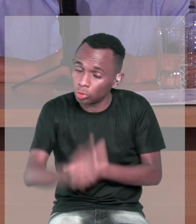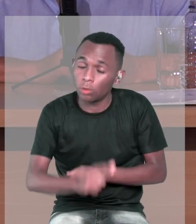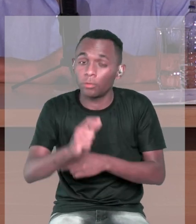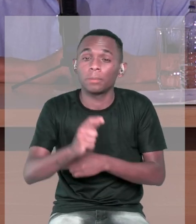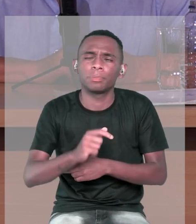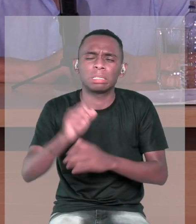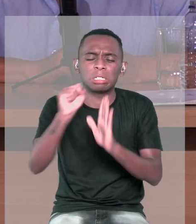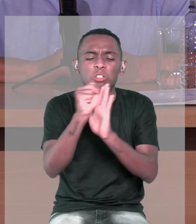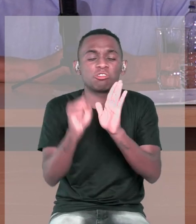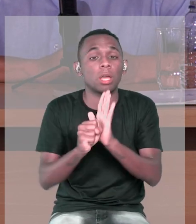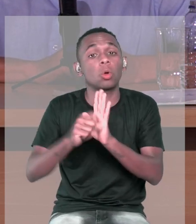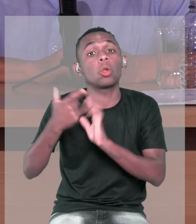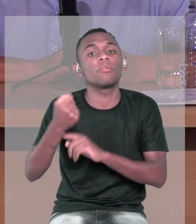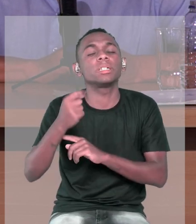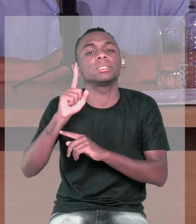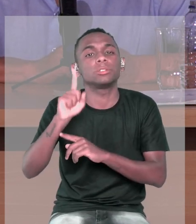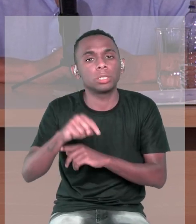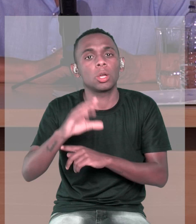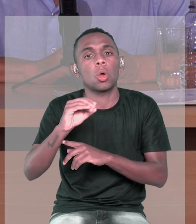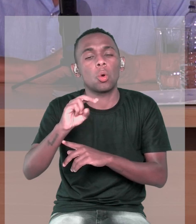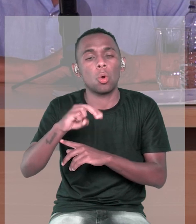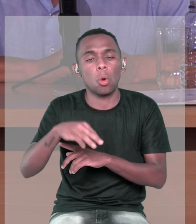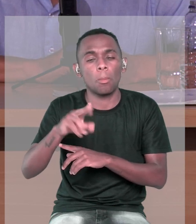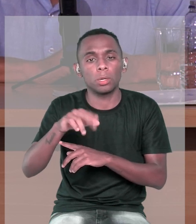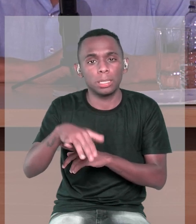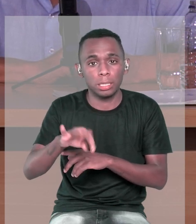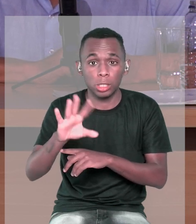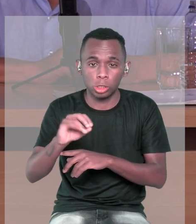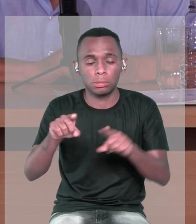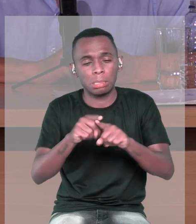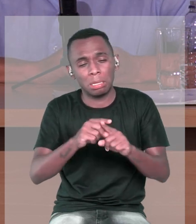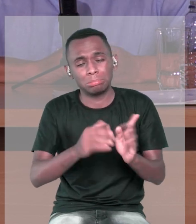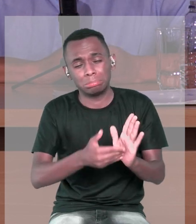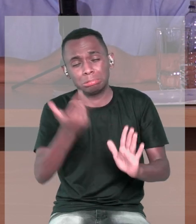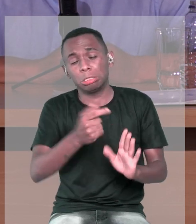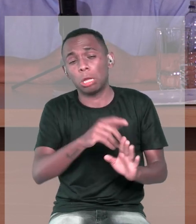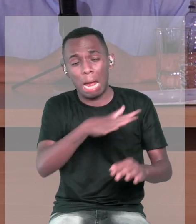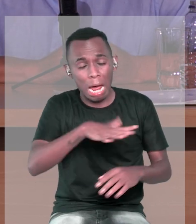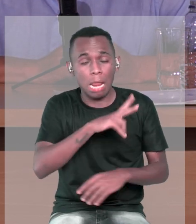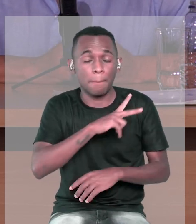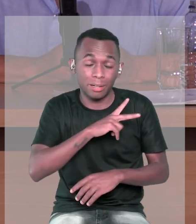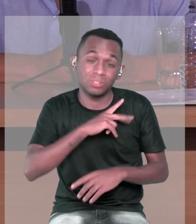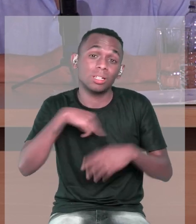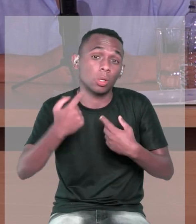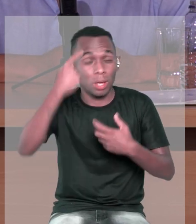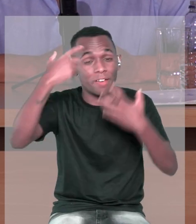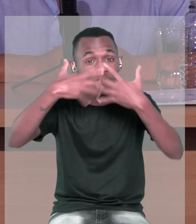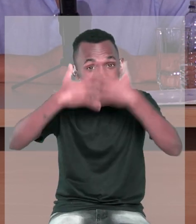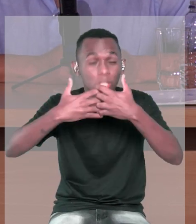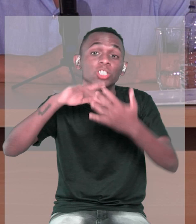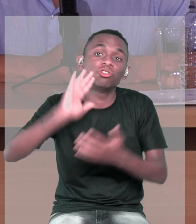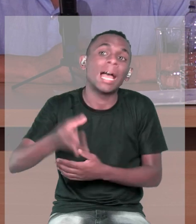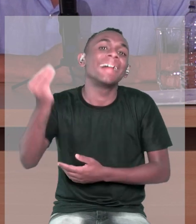do século XX o comunismo e a abolição da propriedade privada. Necessariamente vou levar à reflexão de que